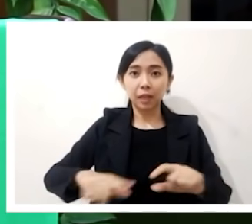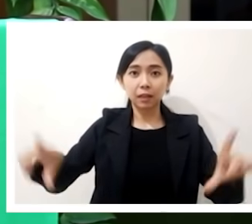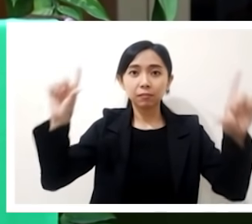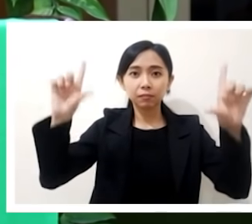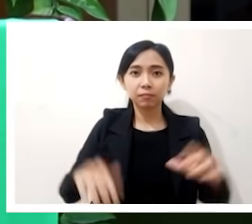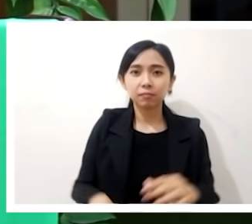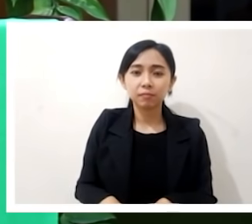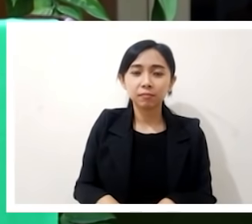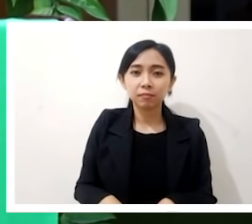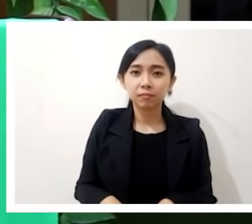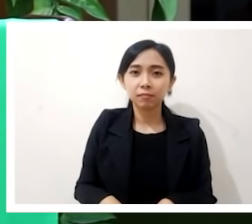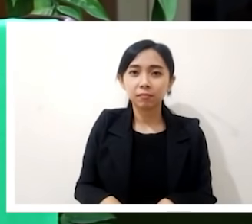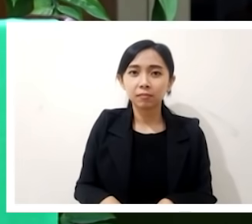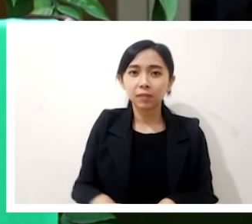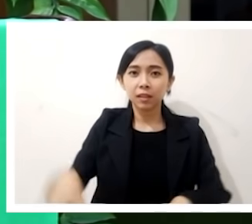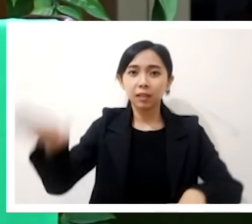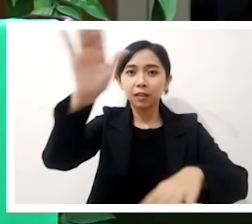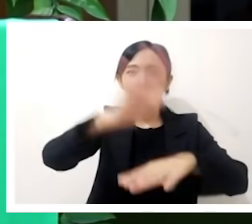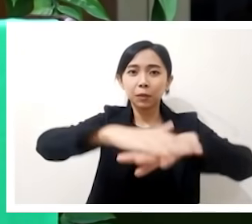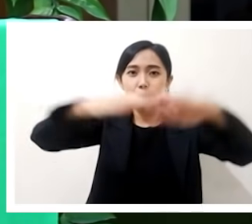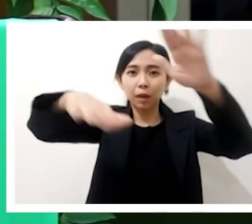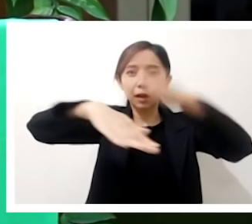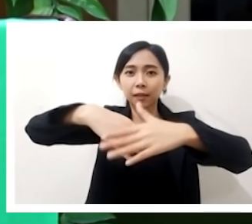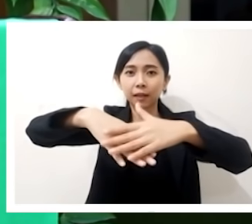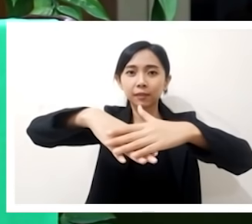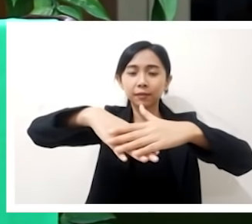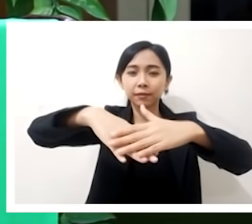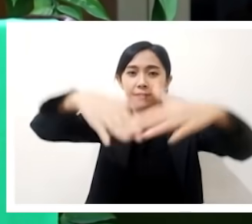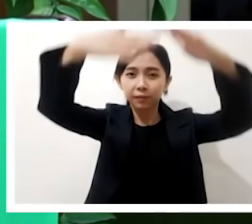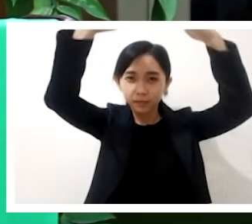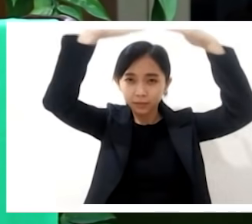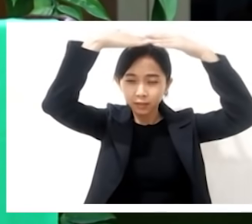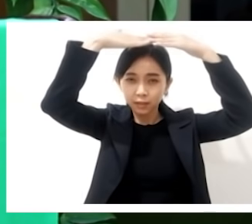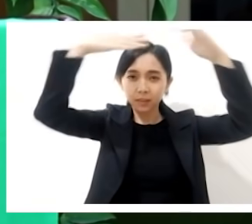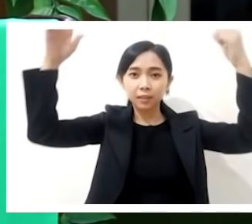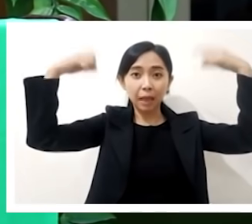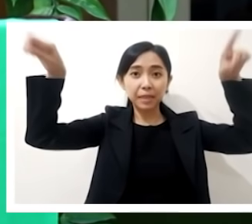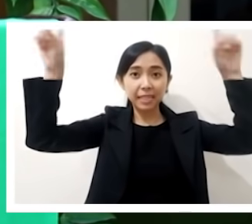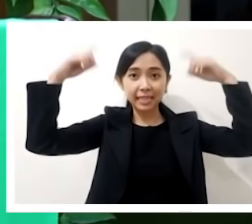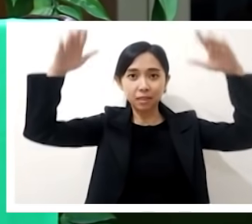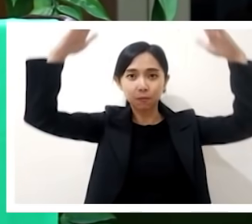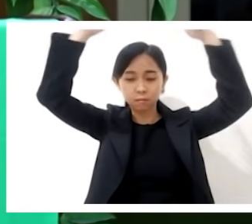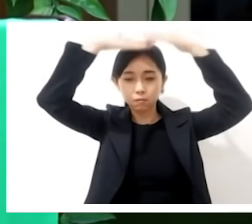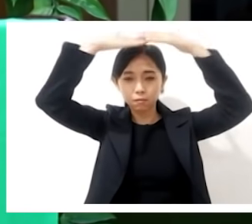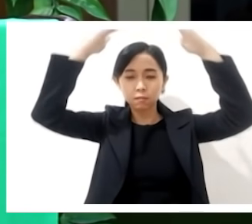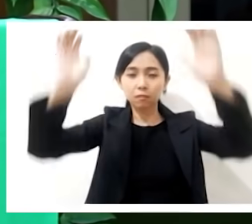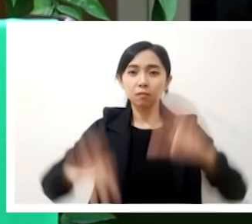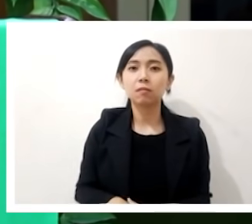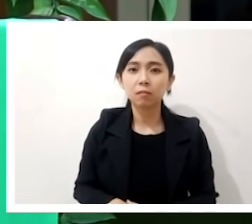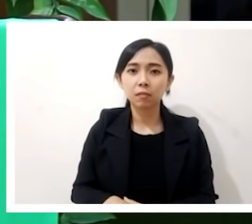akan menumpangkan kedua tangannya ke atas kepala sapi jantan itu untuk